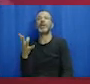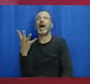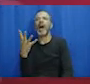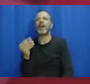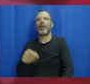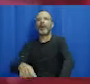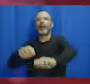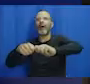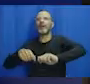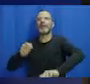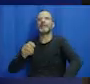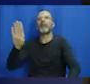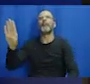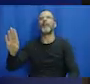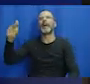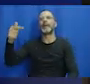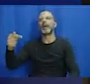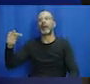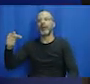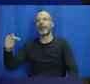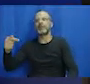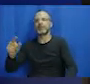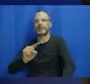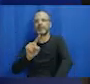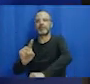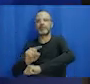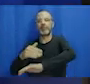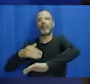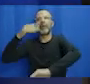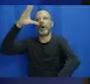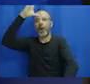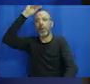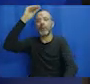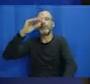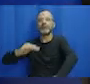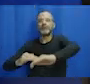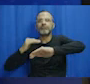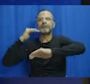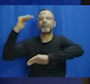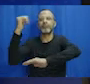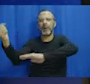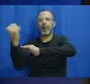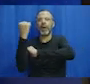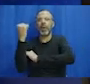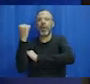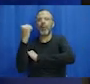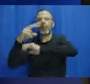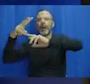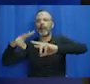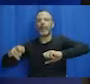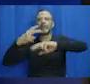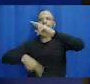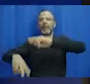في منهم اللي بيأمنوا. أعتقد أنه بيني جانتس ممكن أن يكون رجل المرحلة القادمة إذا ما نراه الآن من تصاعد قوته في الاستطلاعات الرأي وتراجع